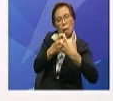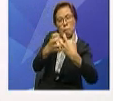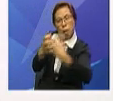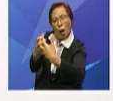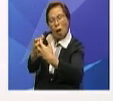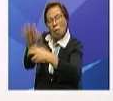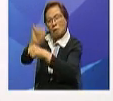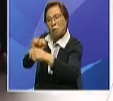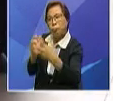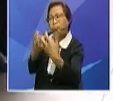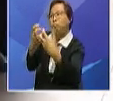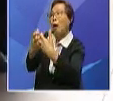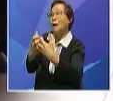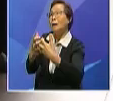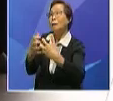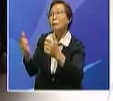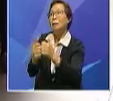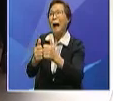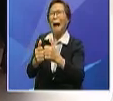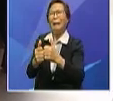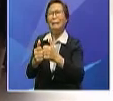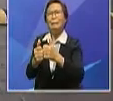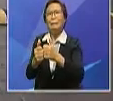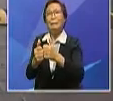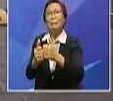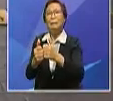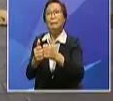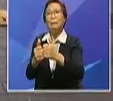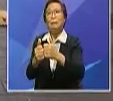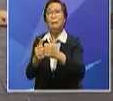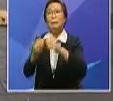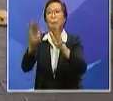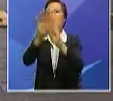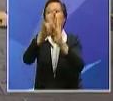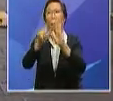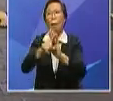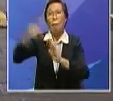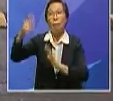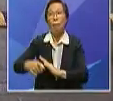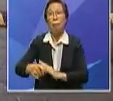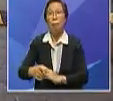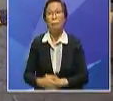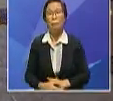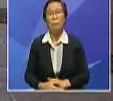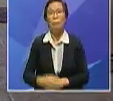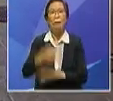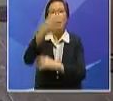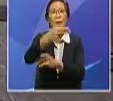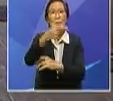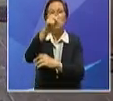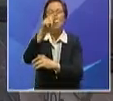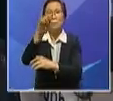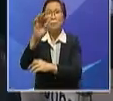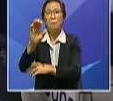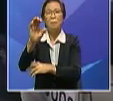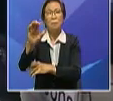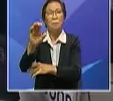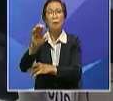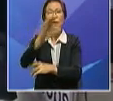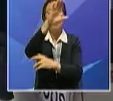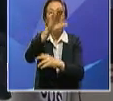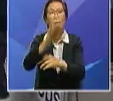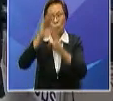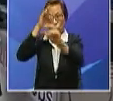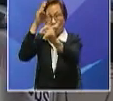yang sesuai dengan latar belakang yang diperlukan platform specimens asarkan sebanyak 50 ribu